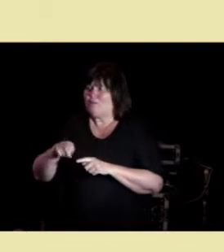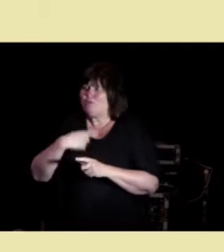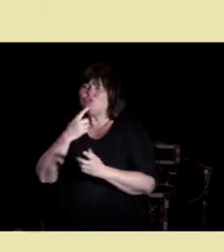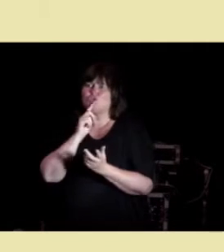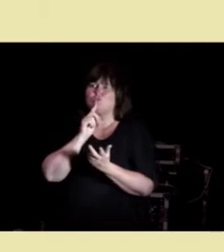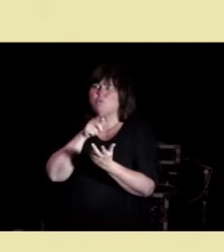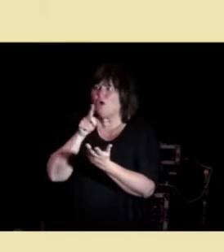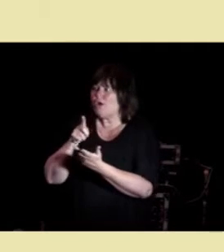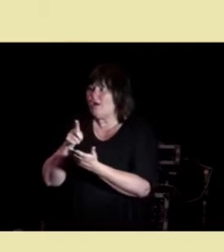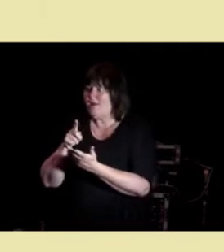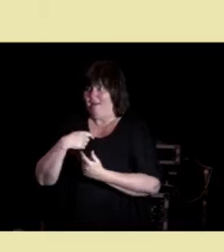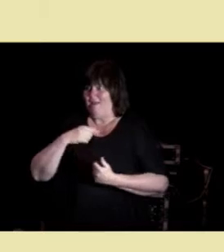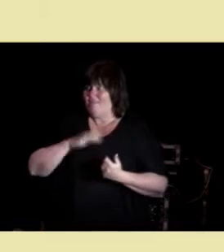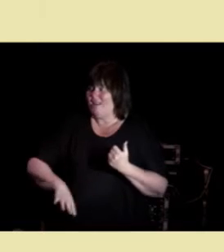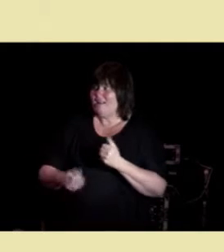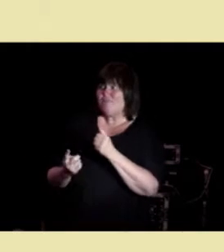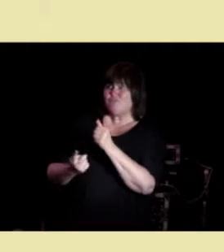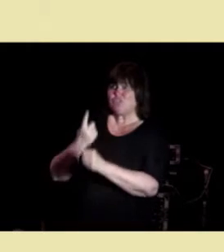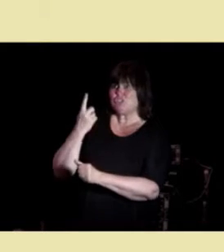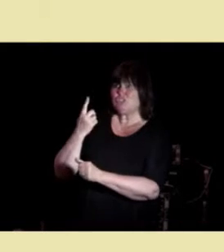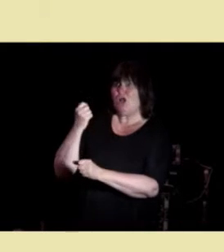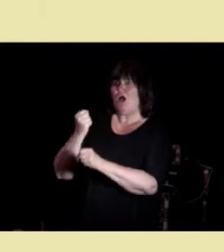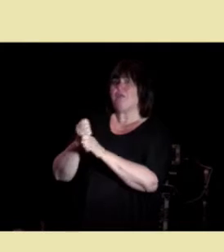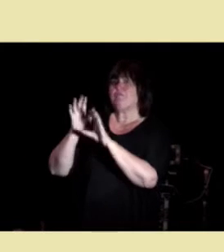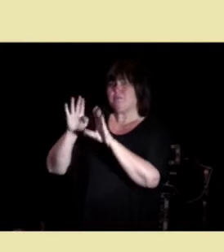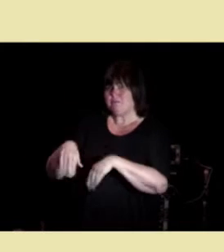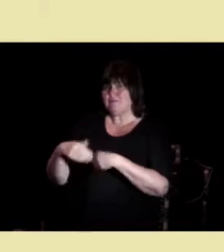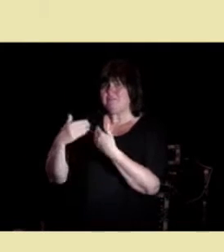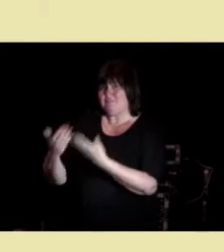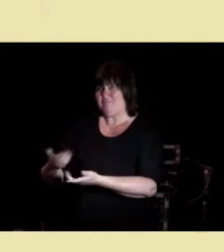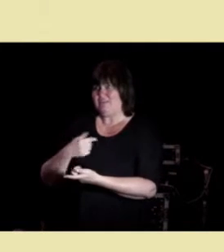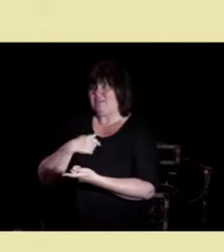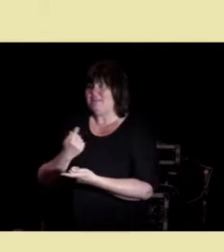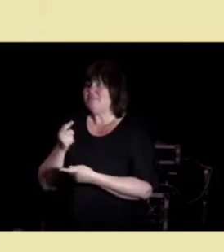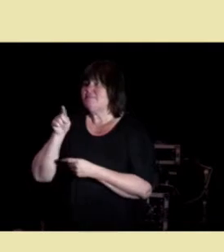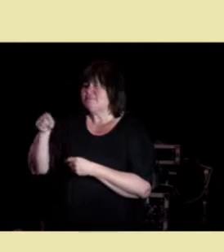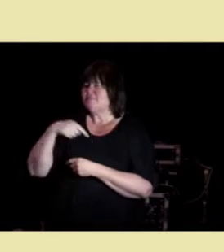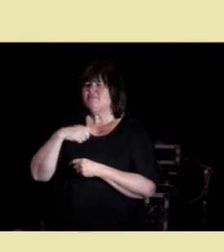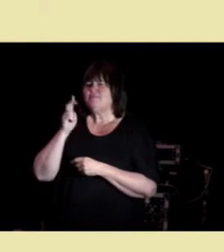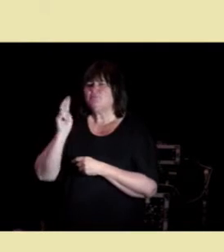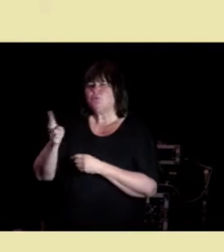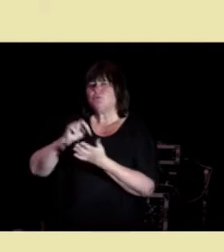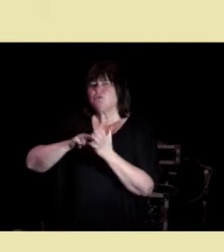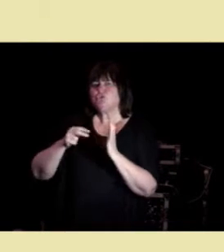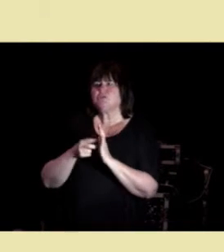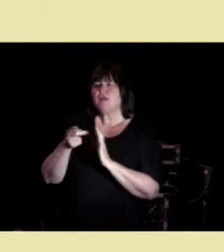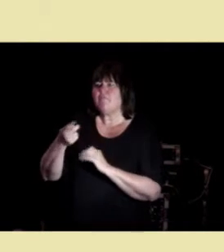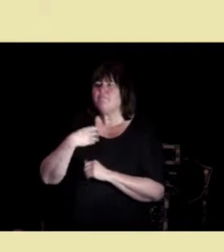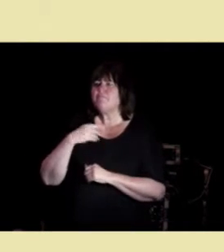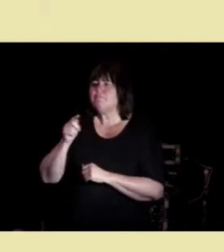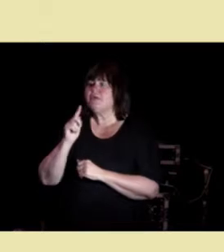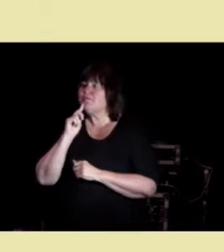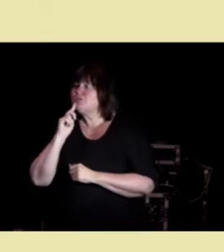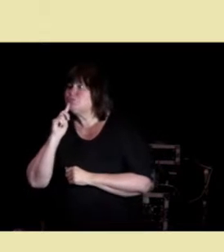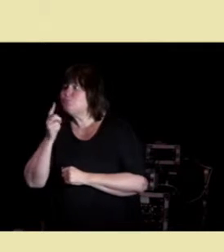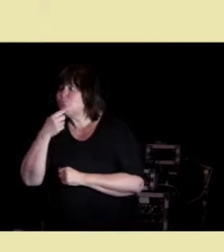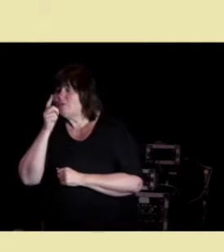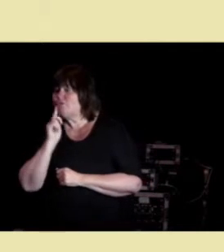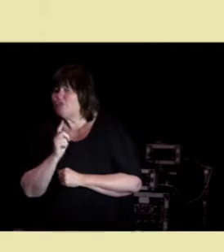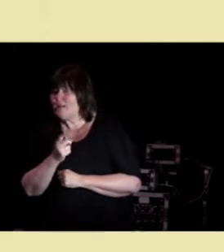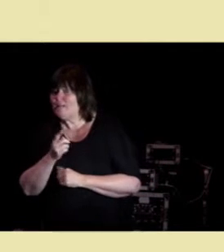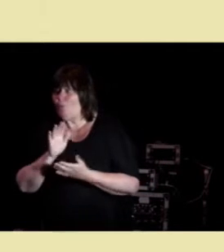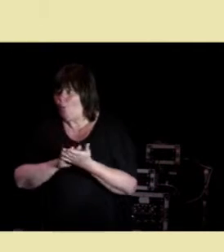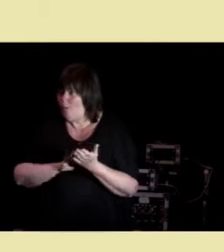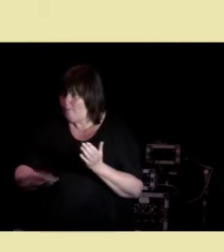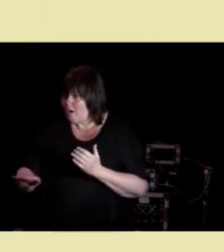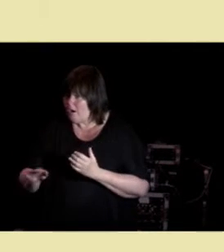heldig at den første arbeidsplassen jeg kom til, der brukte de et system der vi spurte foreldrene og